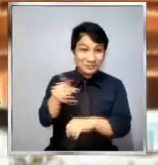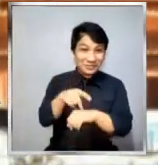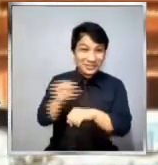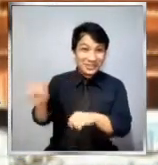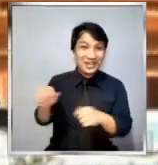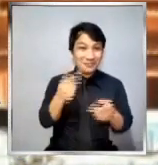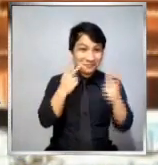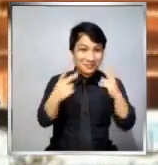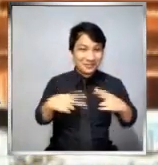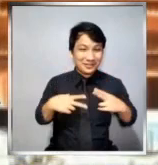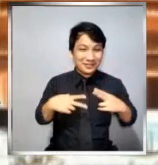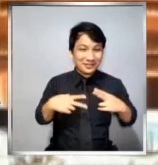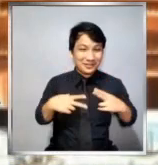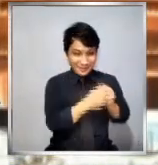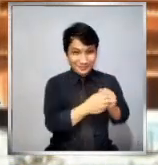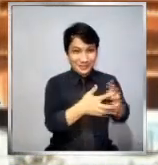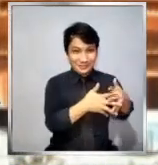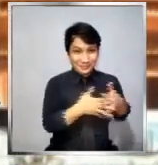Nga pala yung